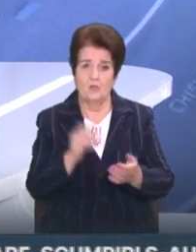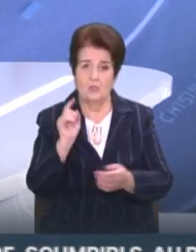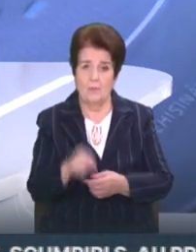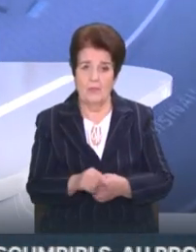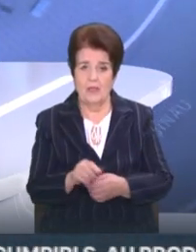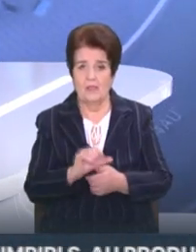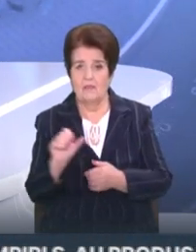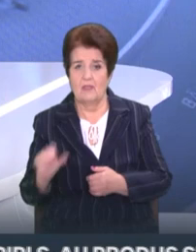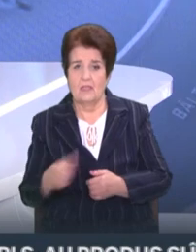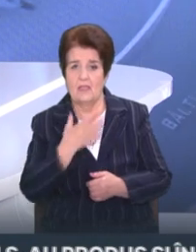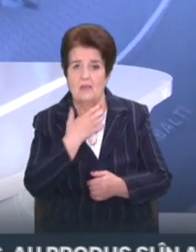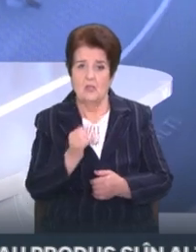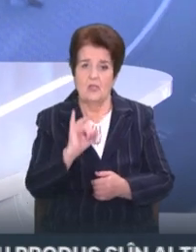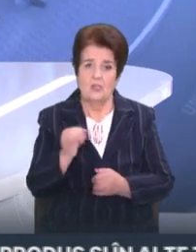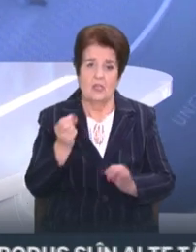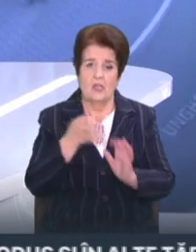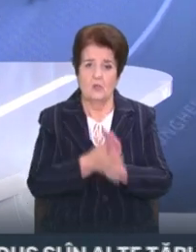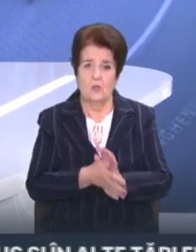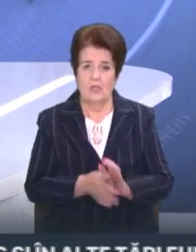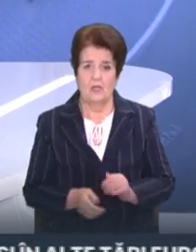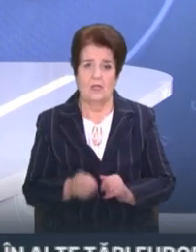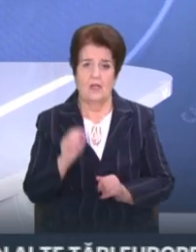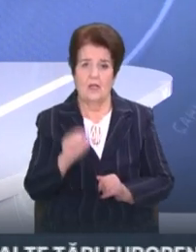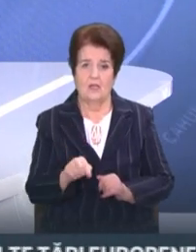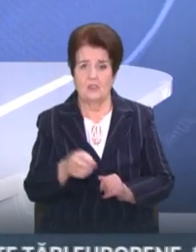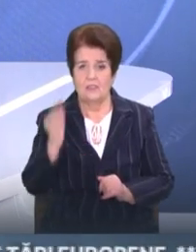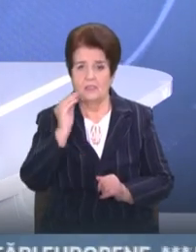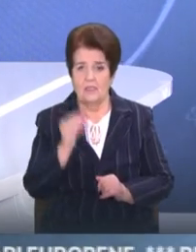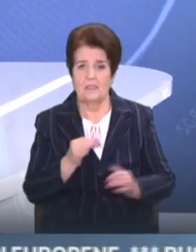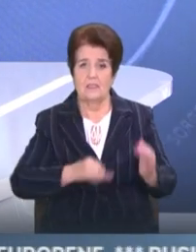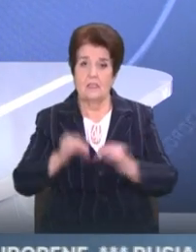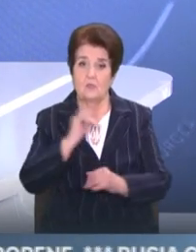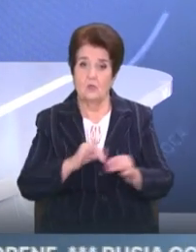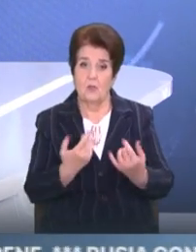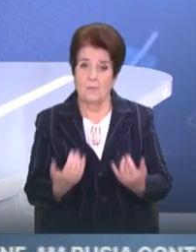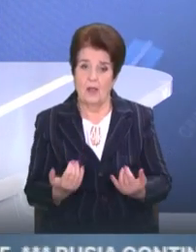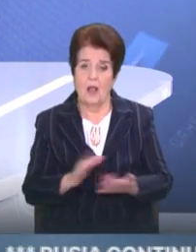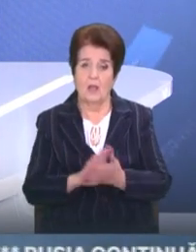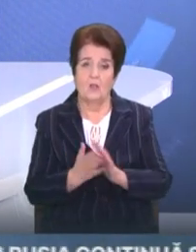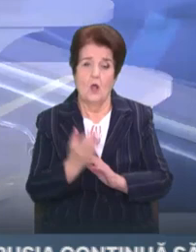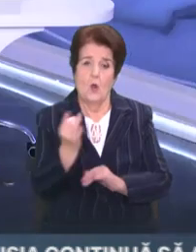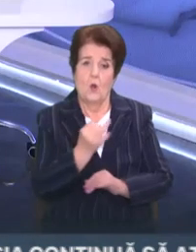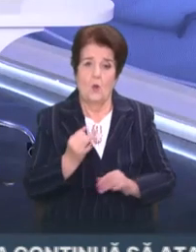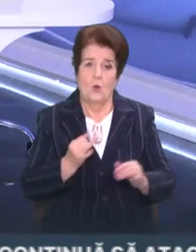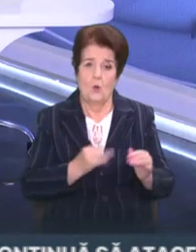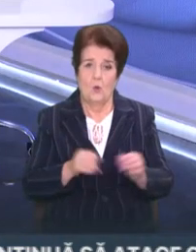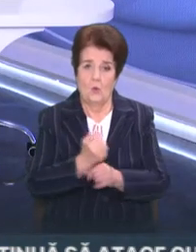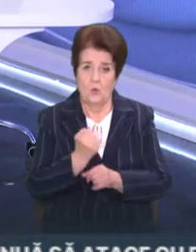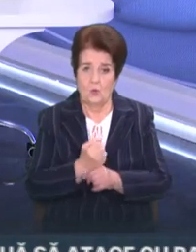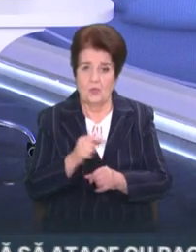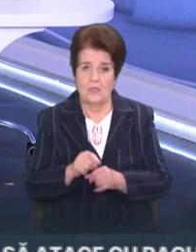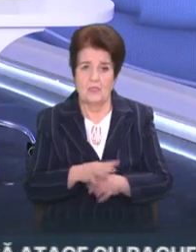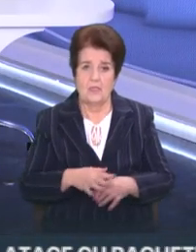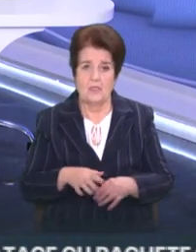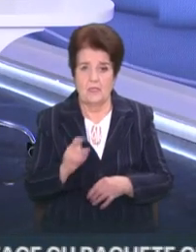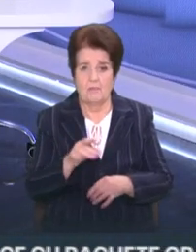evitarea deficitului lor și cheltuielilor excesive în acest sens. Discutăm despre actuala stare a lucrurilor de pe piața